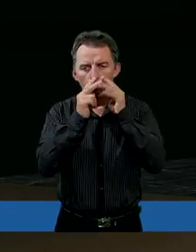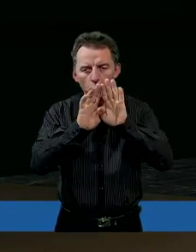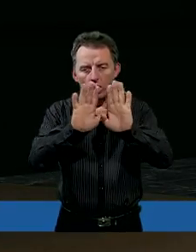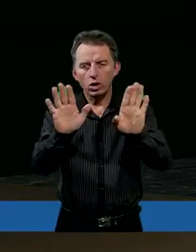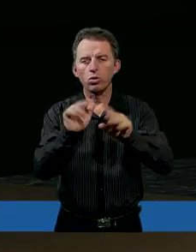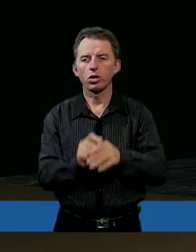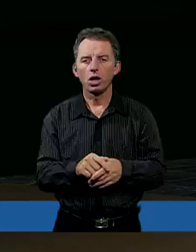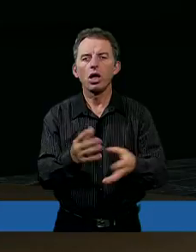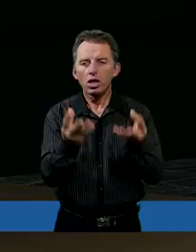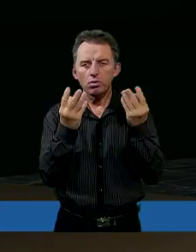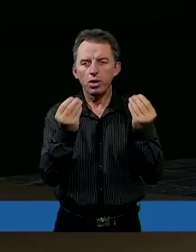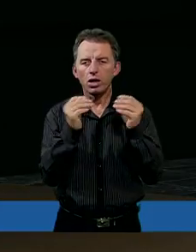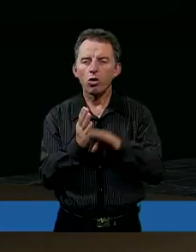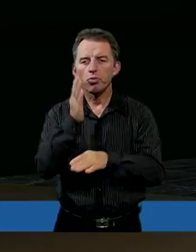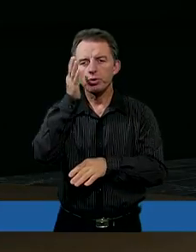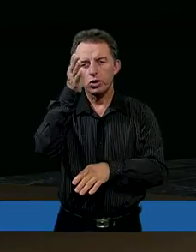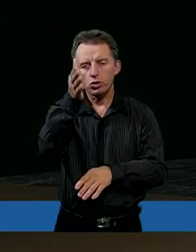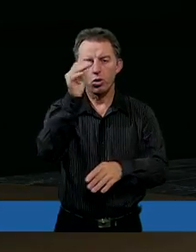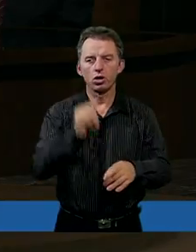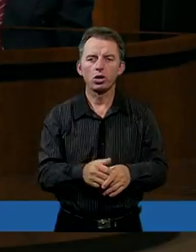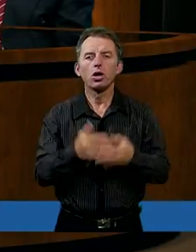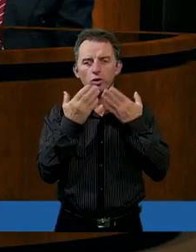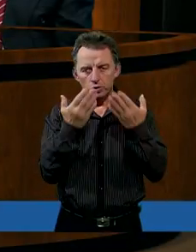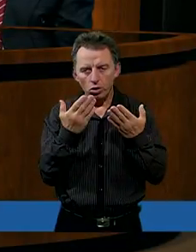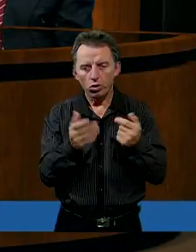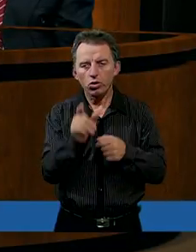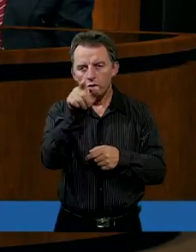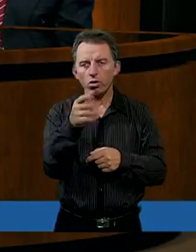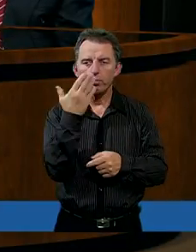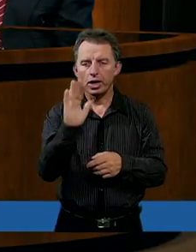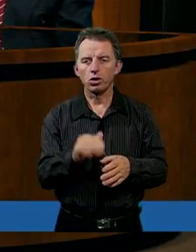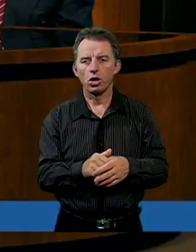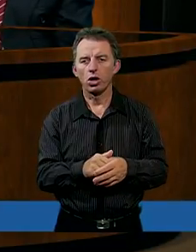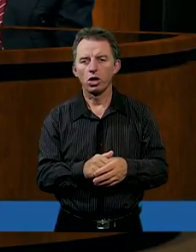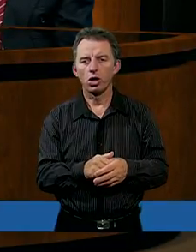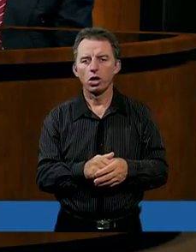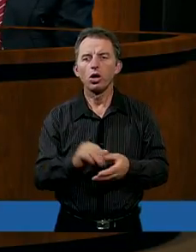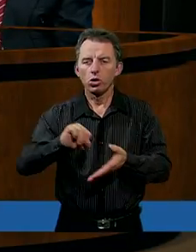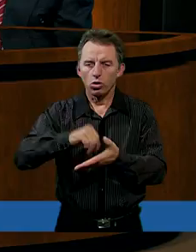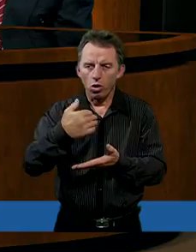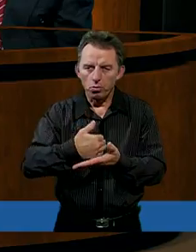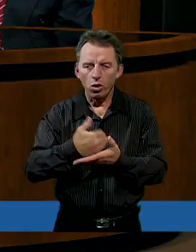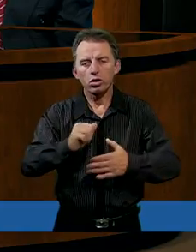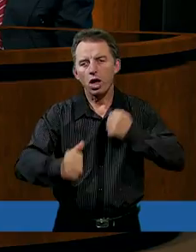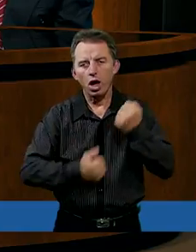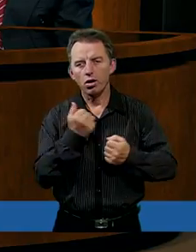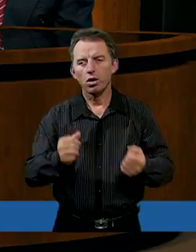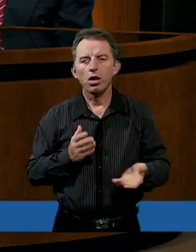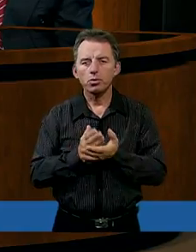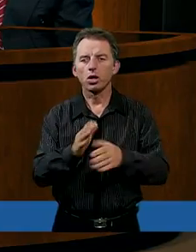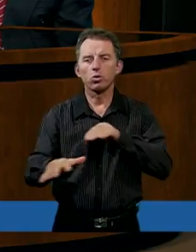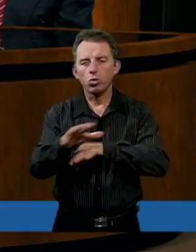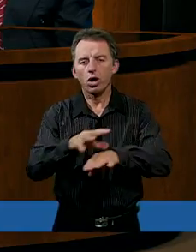pokazuje wspaniałą przyszłość. Dziękujemy Ci za to i dopomóż, abyśmy przez